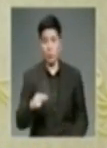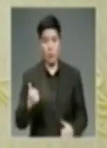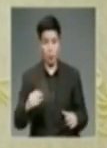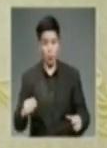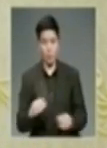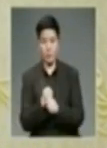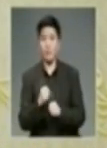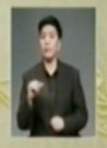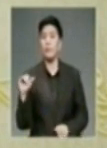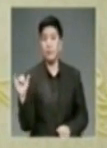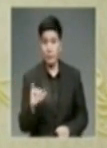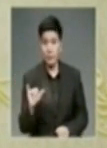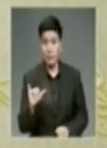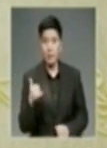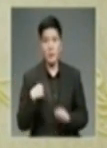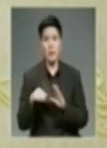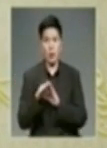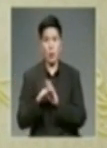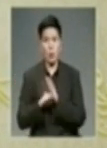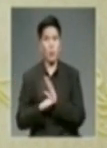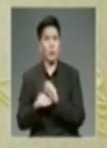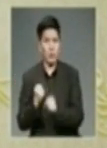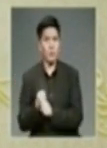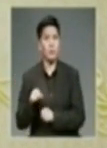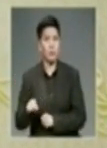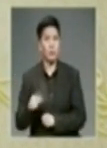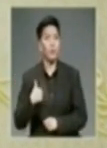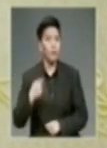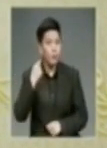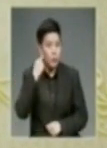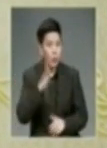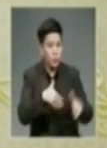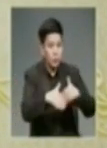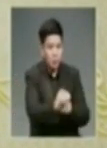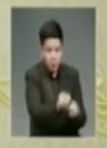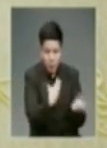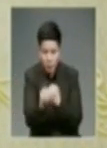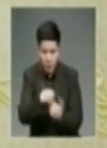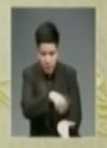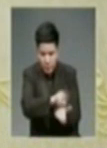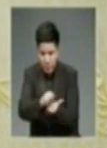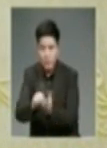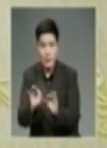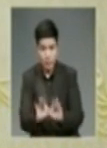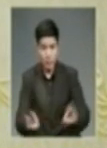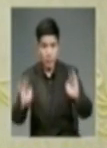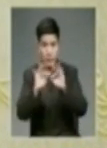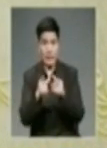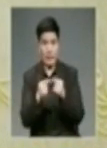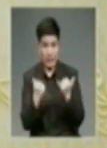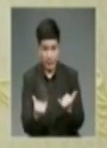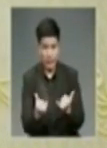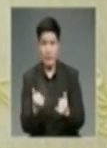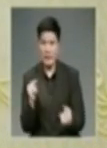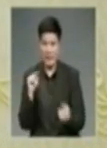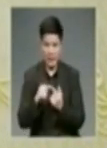ปใดๆนะก็มีอีกหลายขั้นตอนนะครับที่ต้องดำเนินการโดยเฉพาะการรับฟังความคิดเห็นจากประชาชนอันนี้เป็นสิ่งสำคัญนะครับทำให้เรื่องนี้ก็ยังม